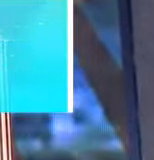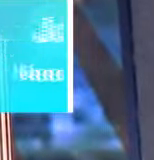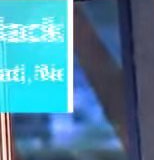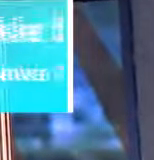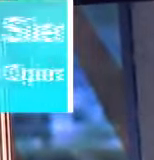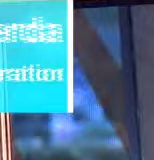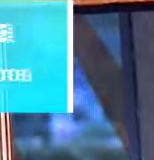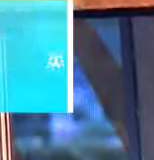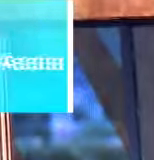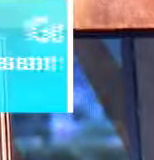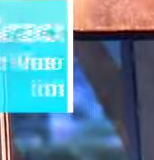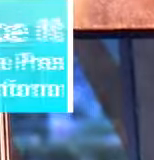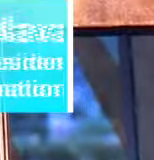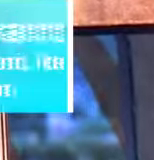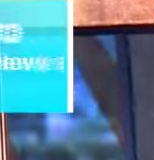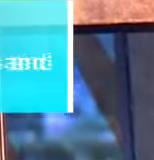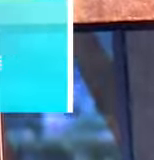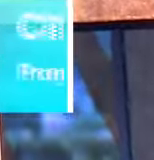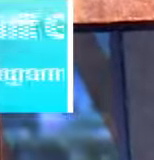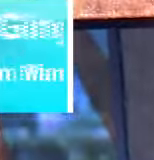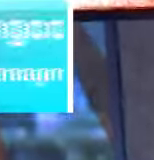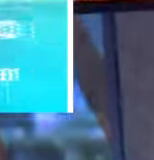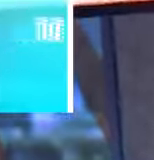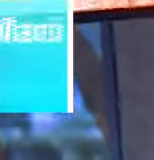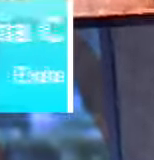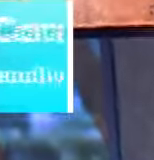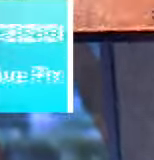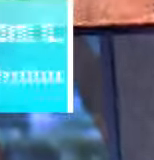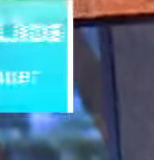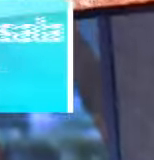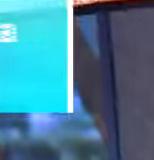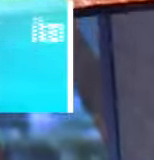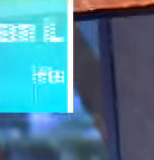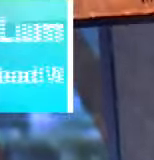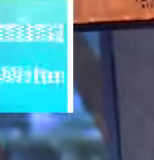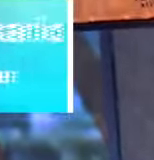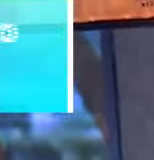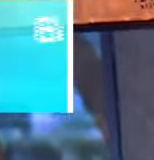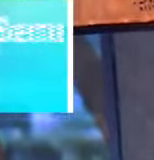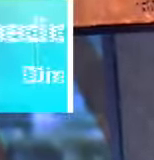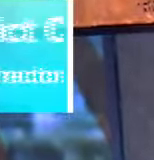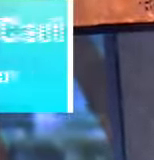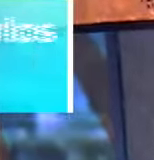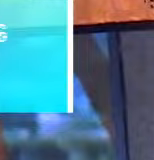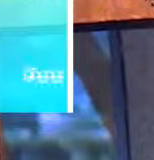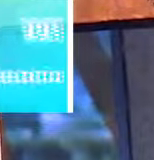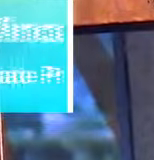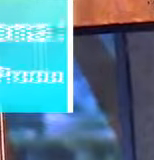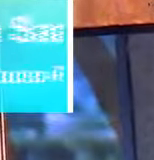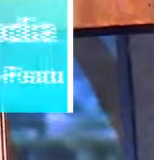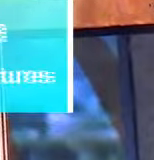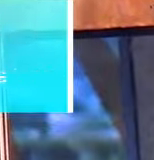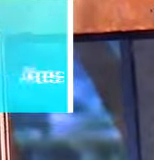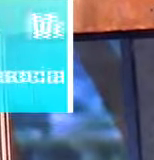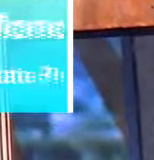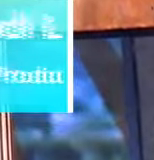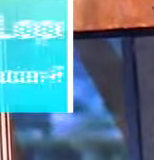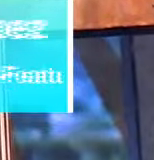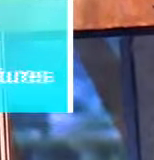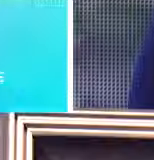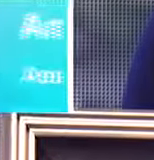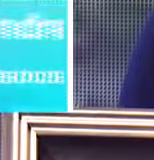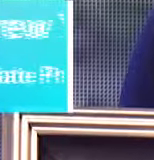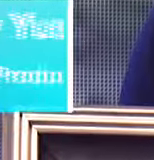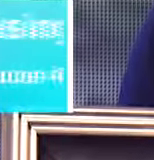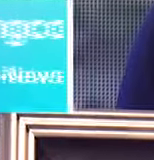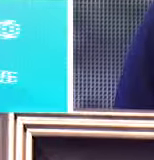at Sir June Vitor ng El Primo. Maraming maraming salamat po sa inyo. Itakit pa rin po tayo bukas, mga kapatid! Gawing habit